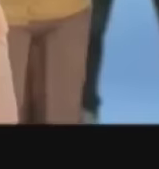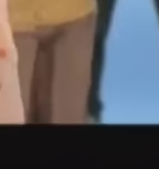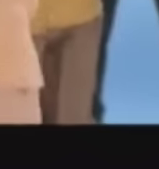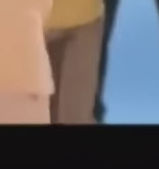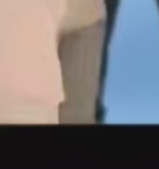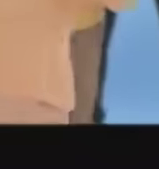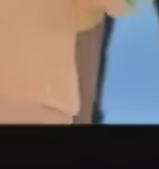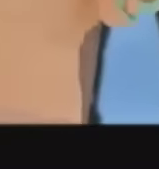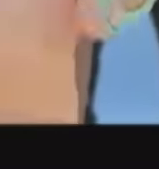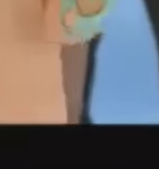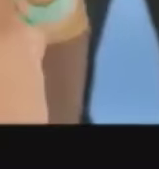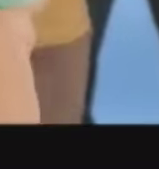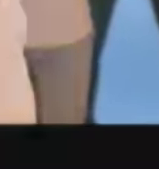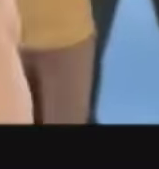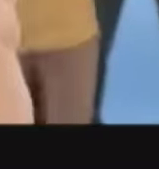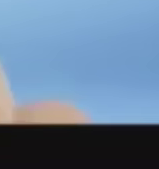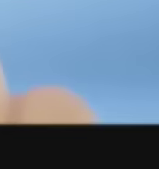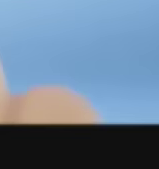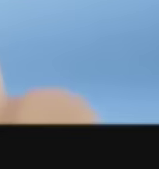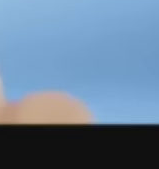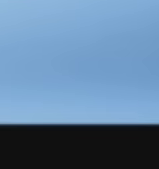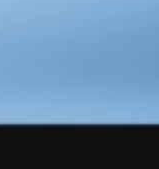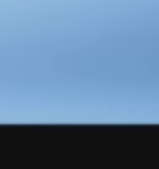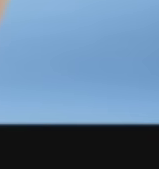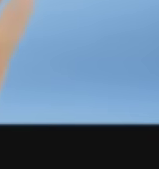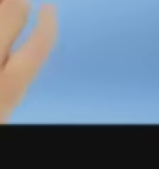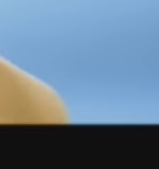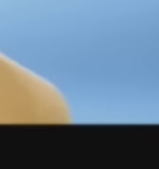Cobain 3 rasa baru ide mereka.